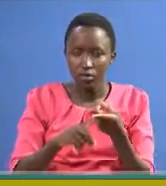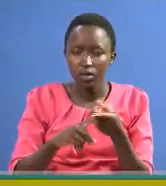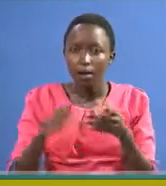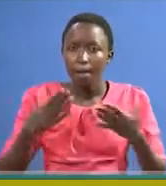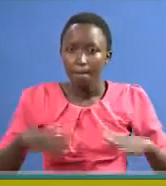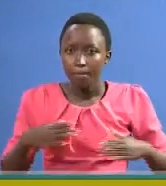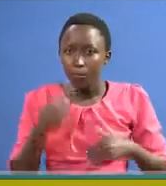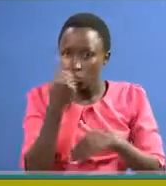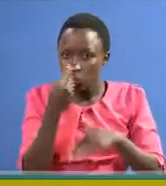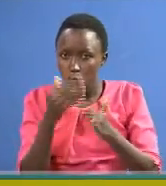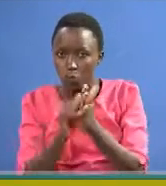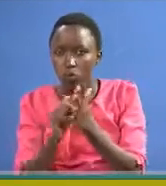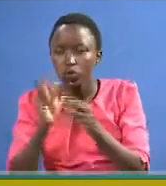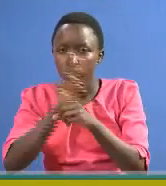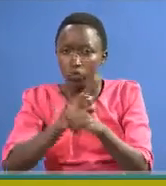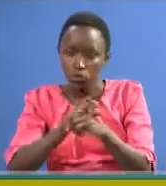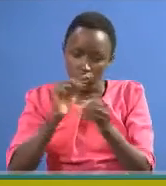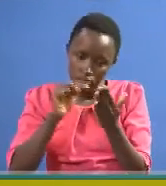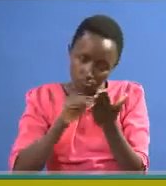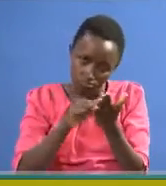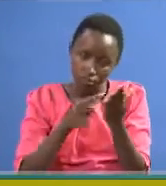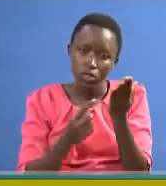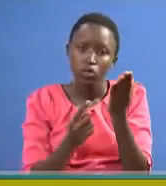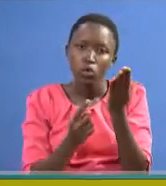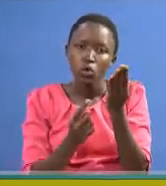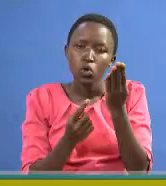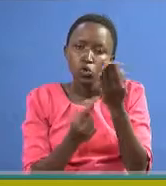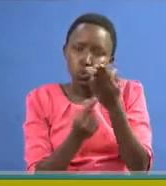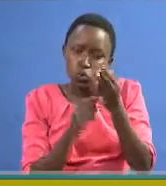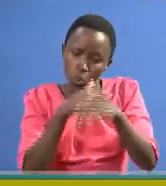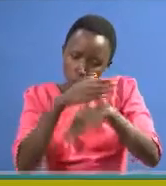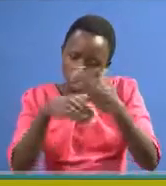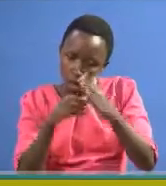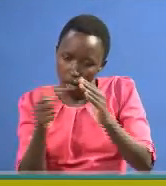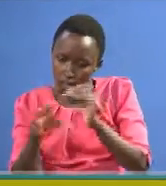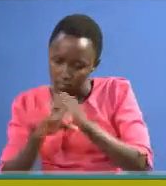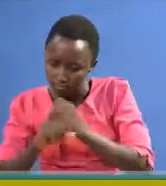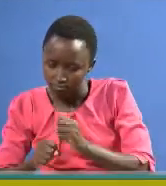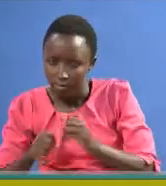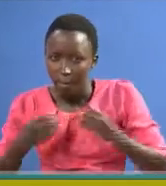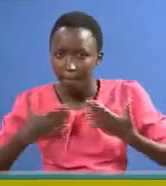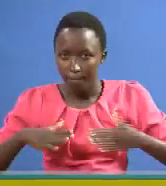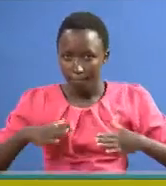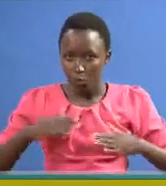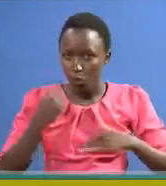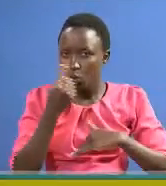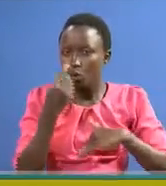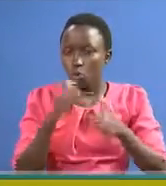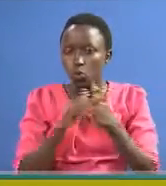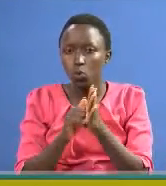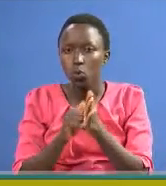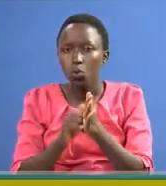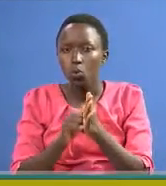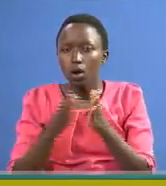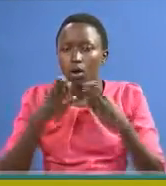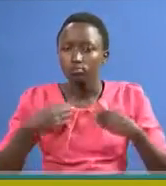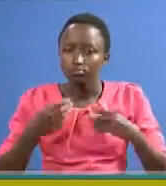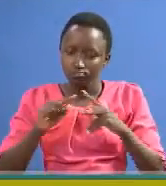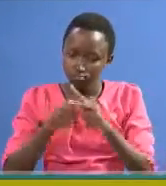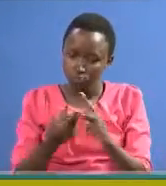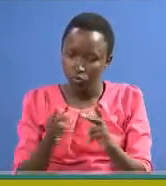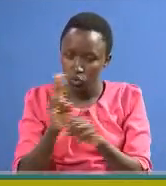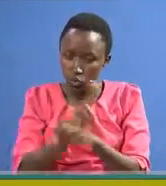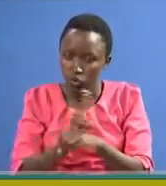the people who are going to embrace this particular technology first of all, and all the stakeholders that are going to adopt this particular